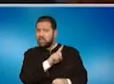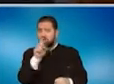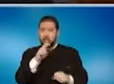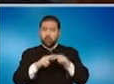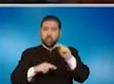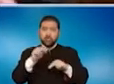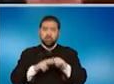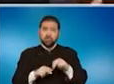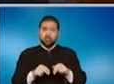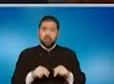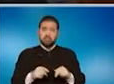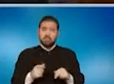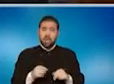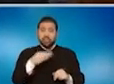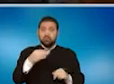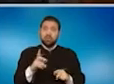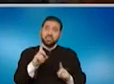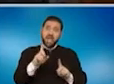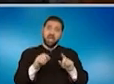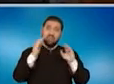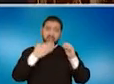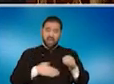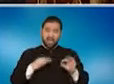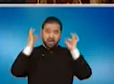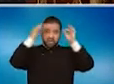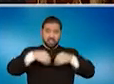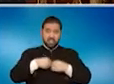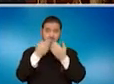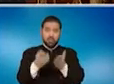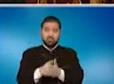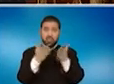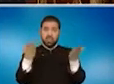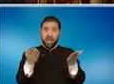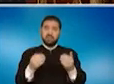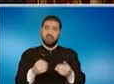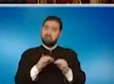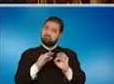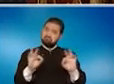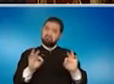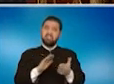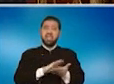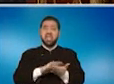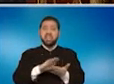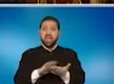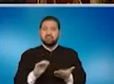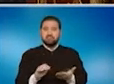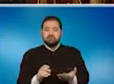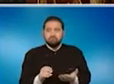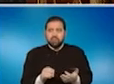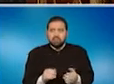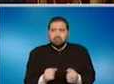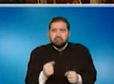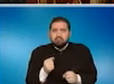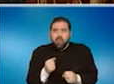că îi face și cartea cadou dacă vrea, niște fapte externe. Pe el l-au pus așa,